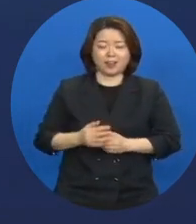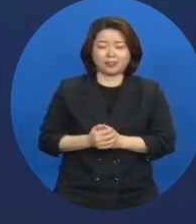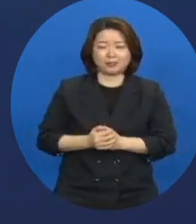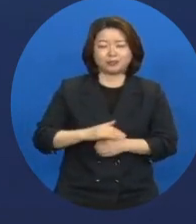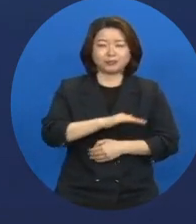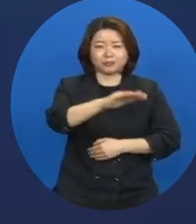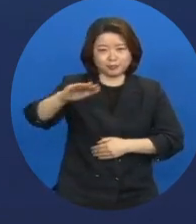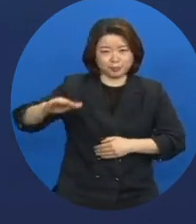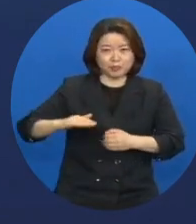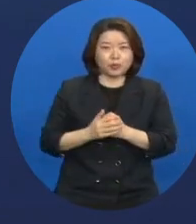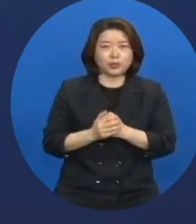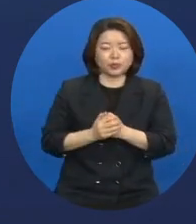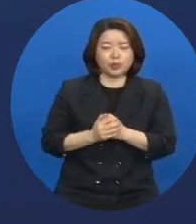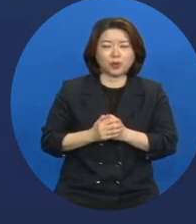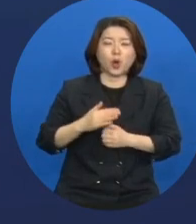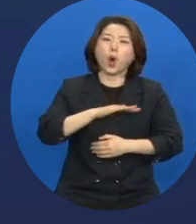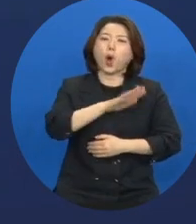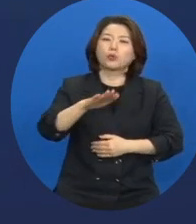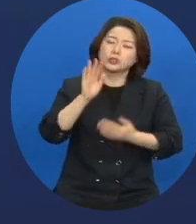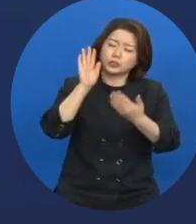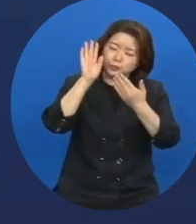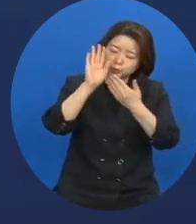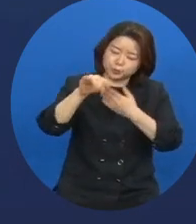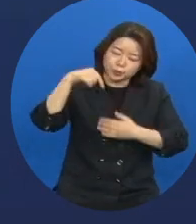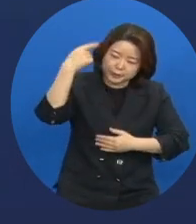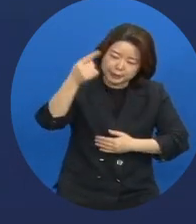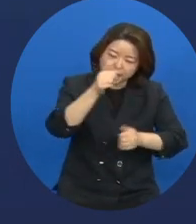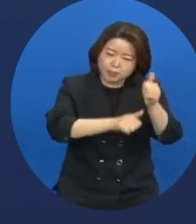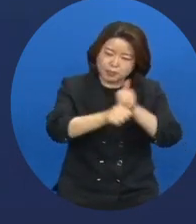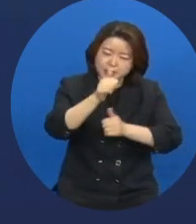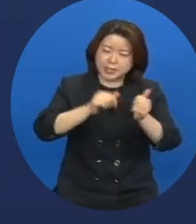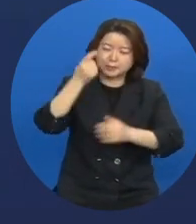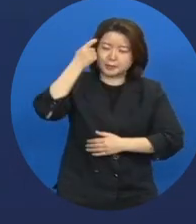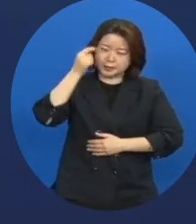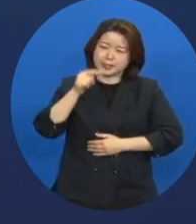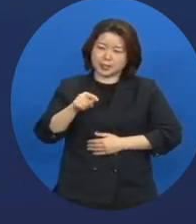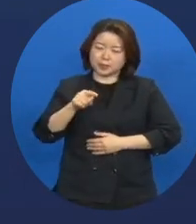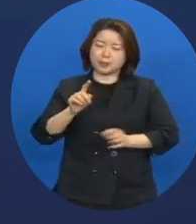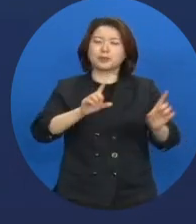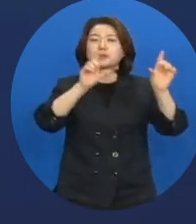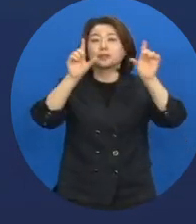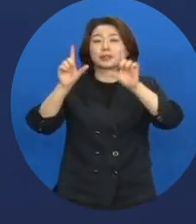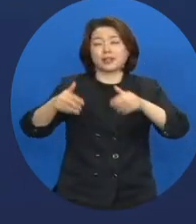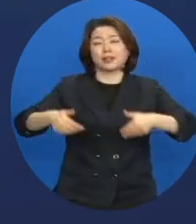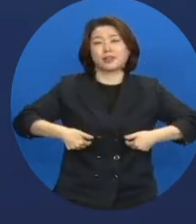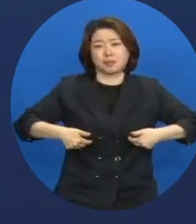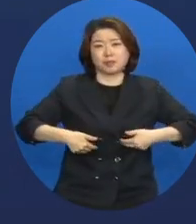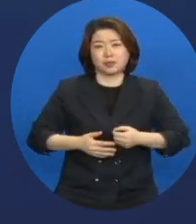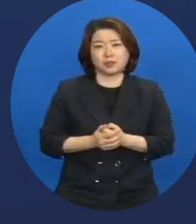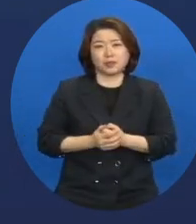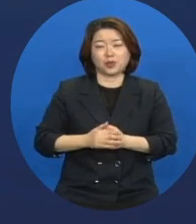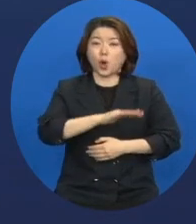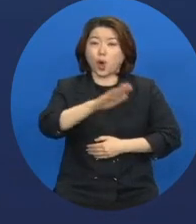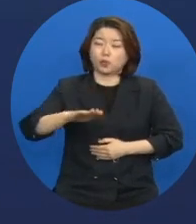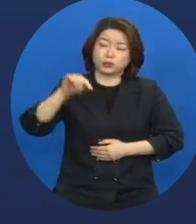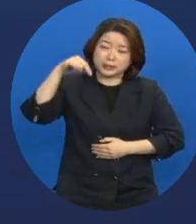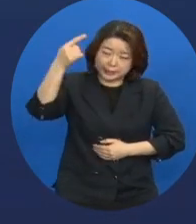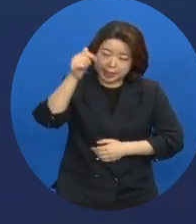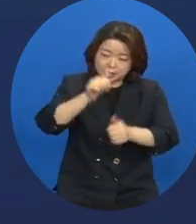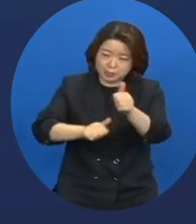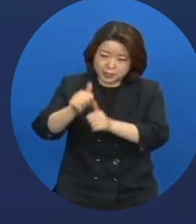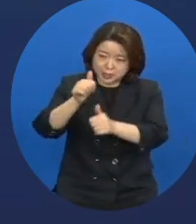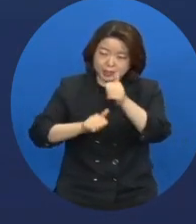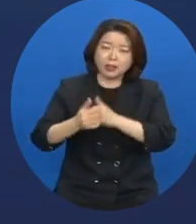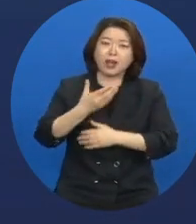우리도 우리의 자손을 생각하면서 이제는 살아야 합니다. 정말 우리 자손들이 복을